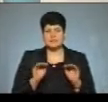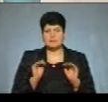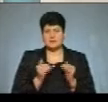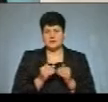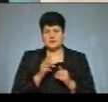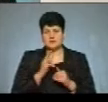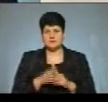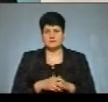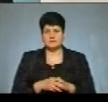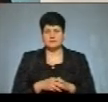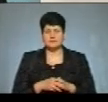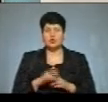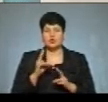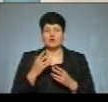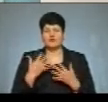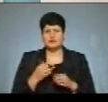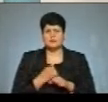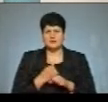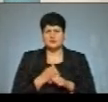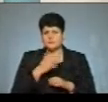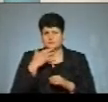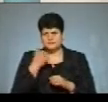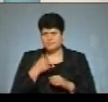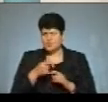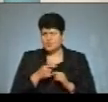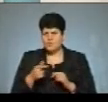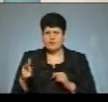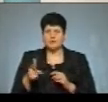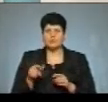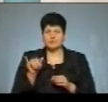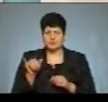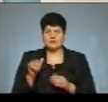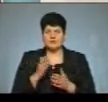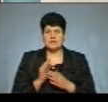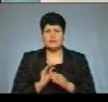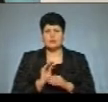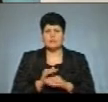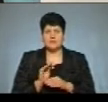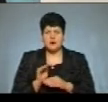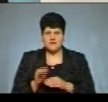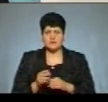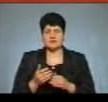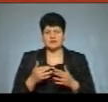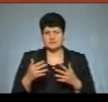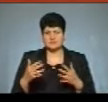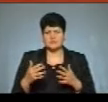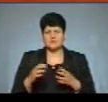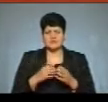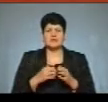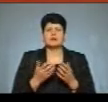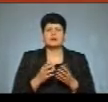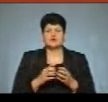мінімальної. Ну, там, хто вже працює тривалий час, то вони вже мають там, доплати, як за стаж. Ну, в середньому це яка